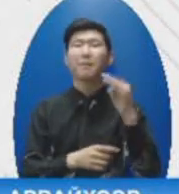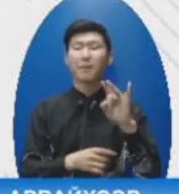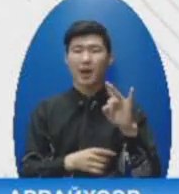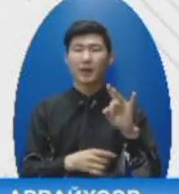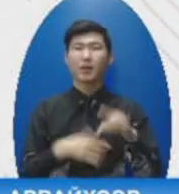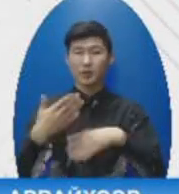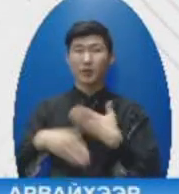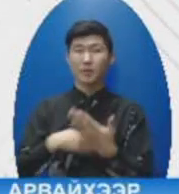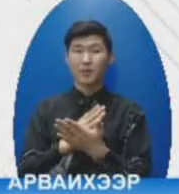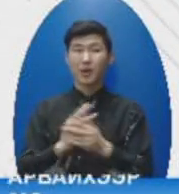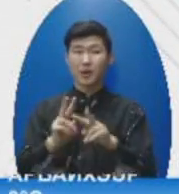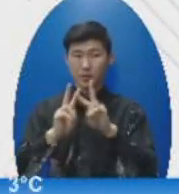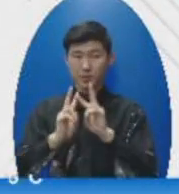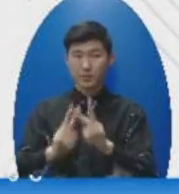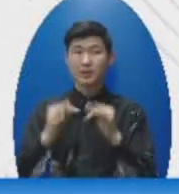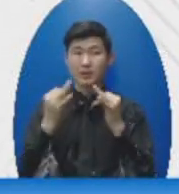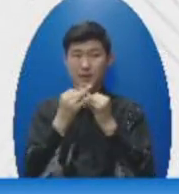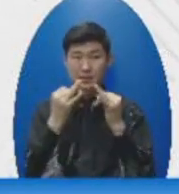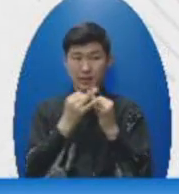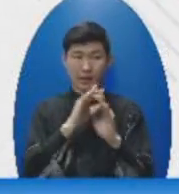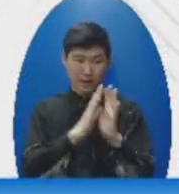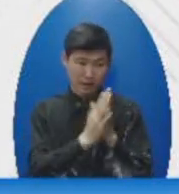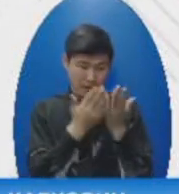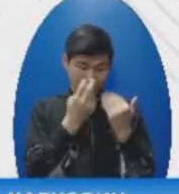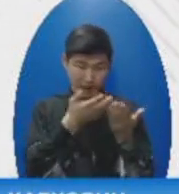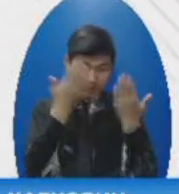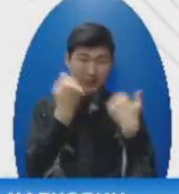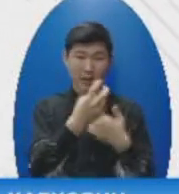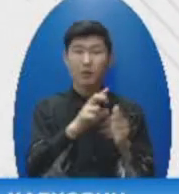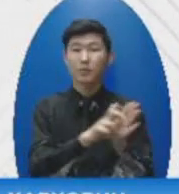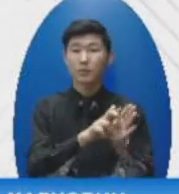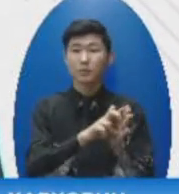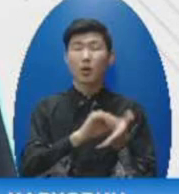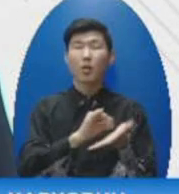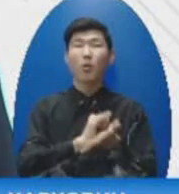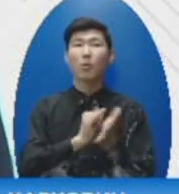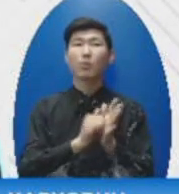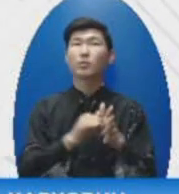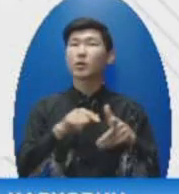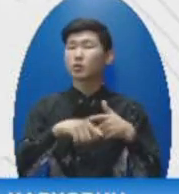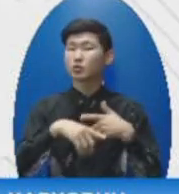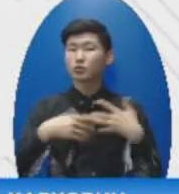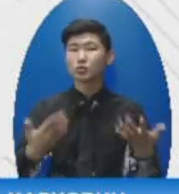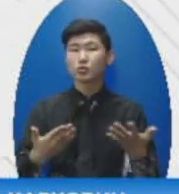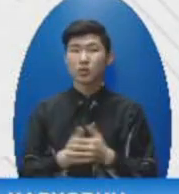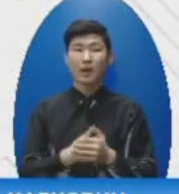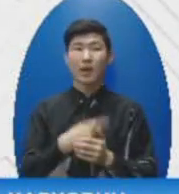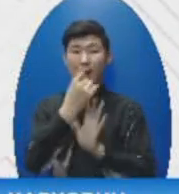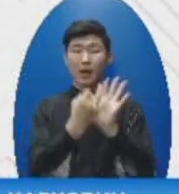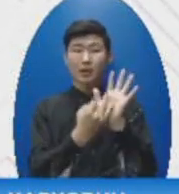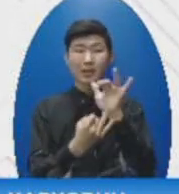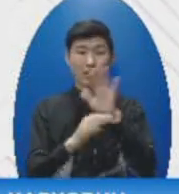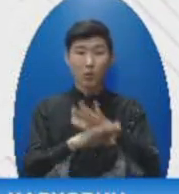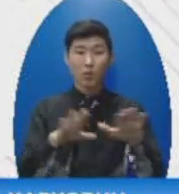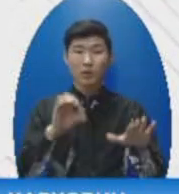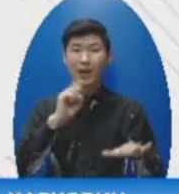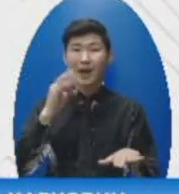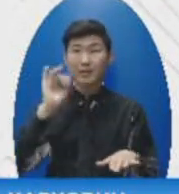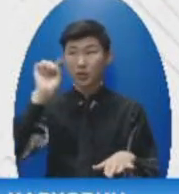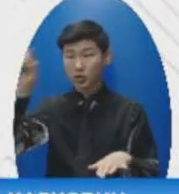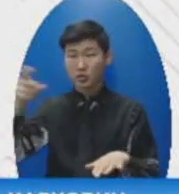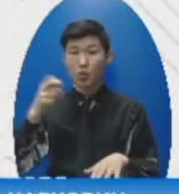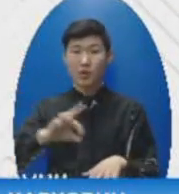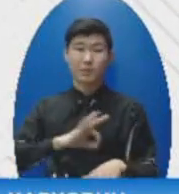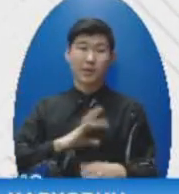FIBA-ыг rank гэдэг интернетээр ороод энэ бүгдийг харж байна. Тэгээд энэ юмгаар хэлдэг юм гэхээр 17-та хүүхдүүд маань сая Азийн аварт очоод хүрэл медаль